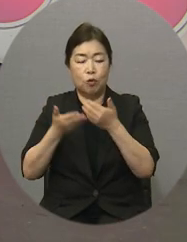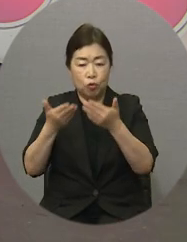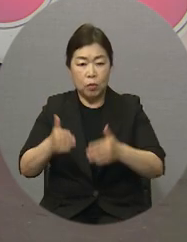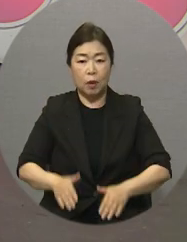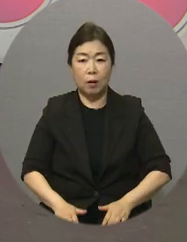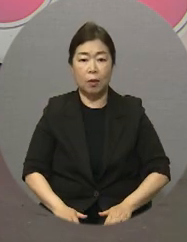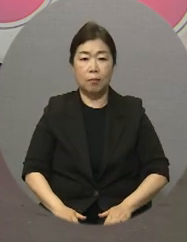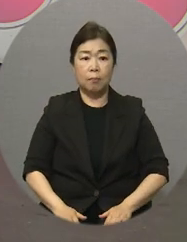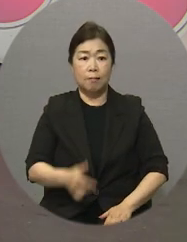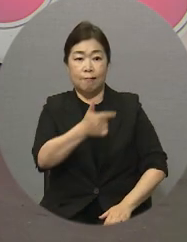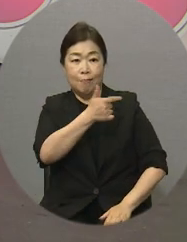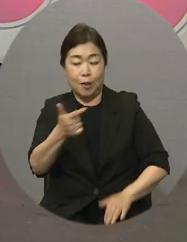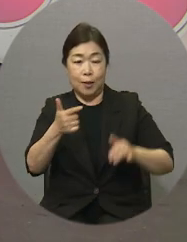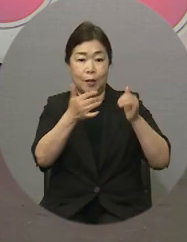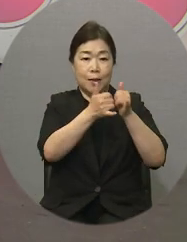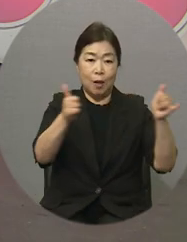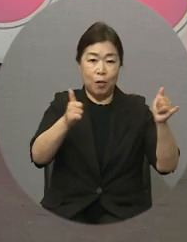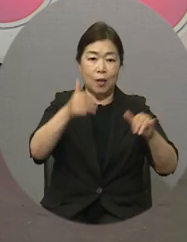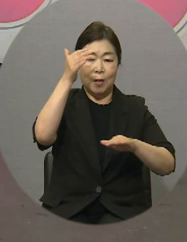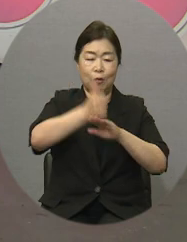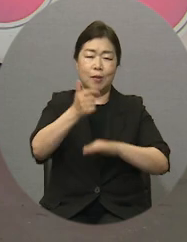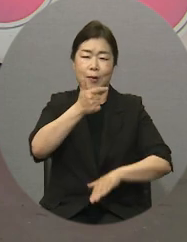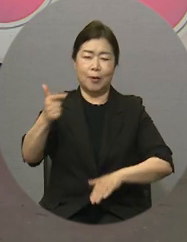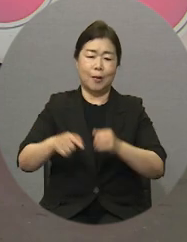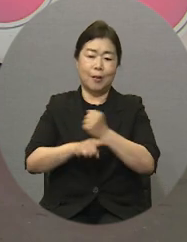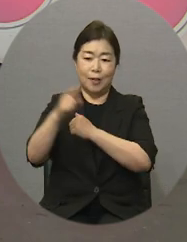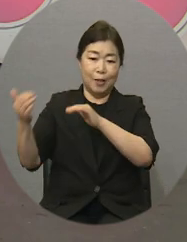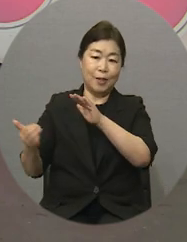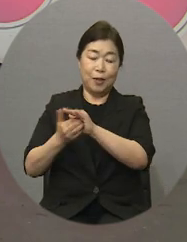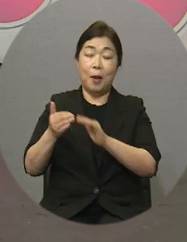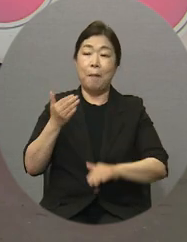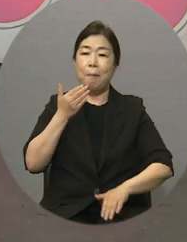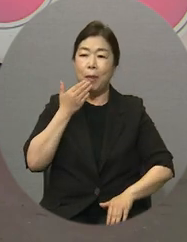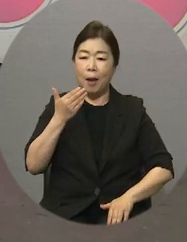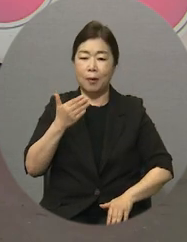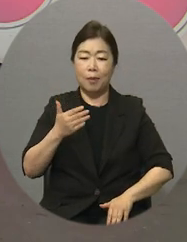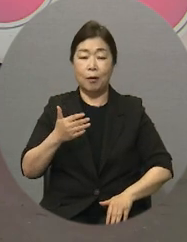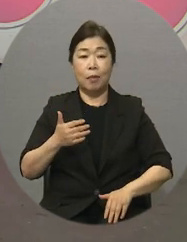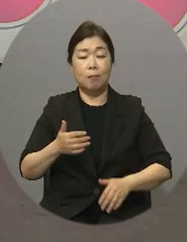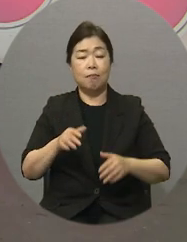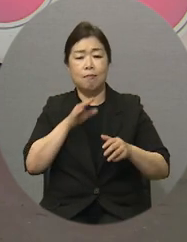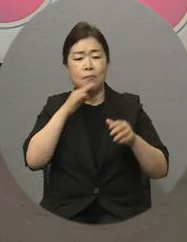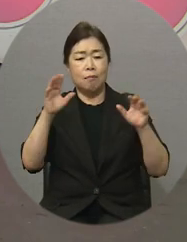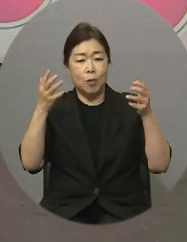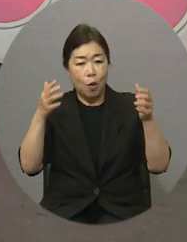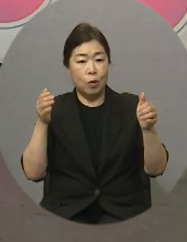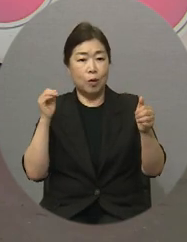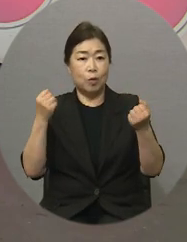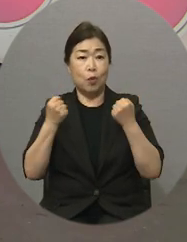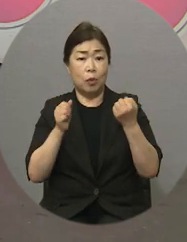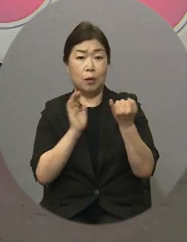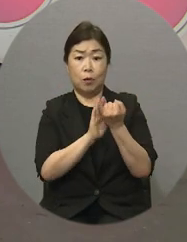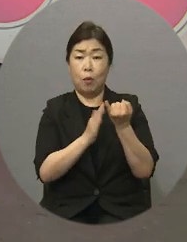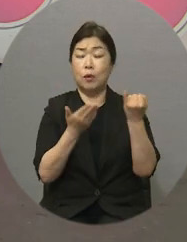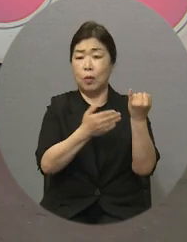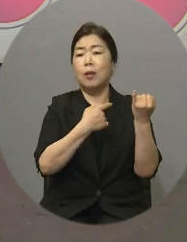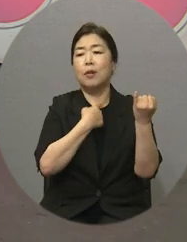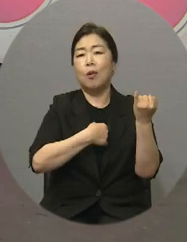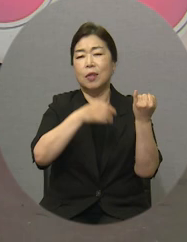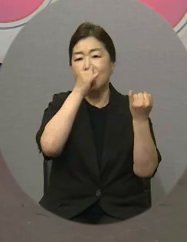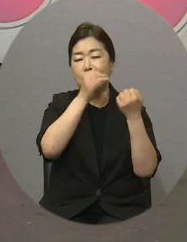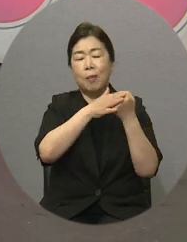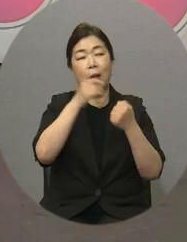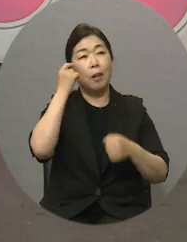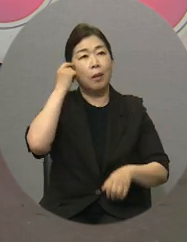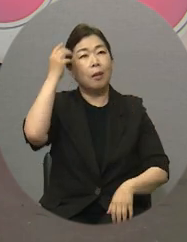사람은 나중에 큰 뜻을 이룰 수 있다. 이렇게 항상 응원해 주시면서 용기를 북돋아 주셨거든요. 그래서